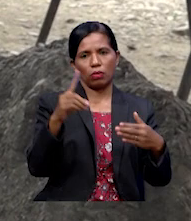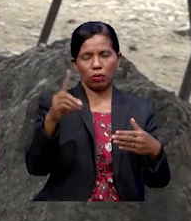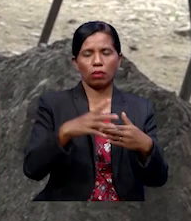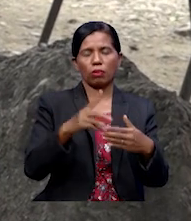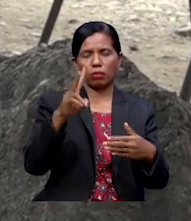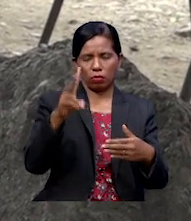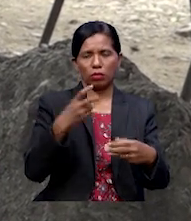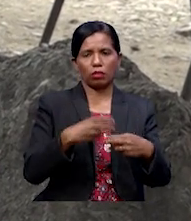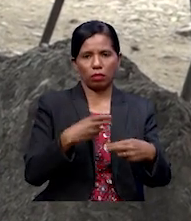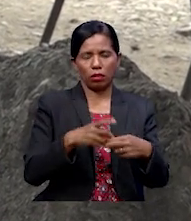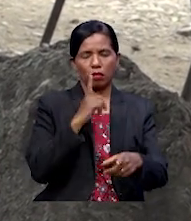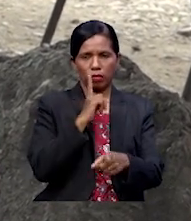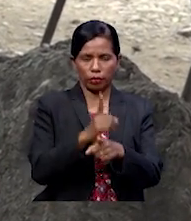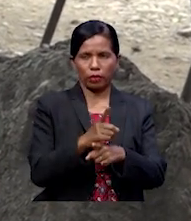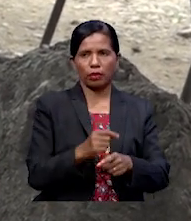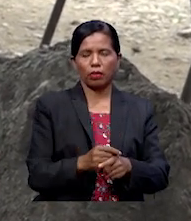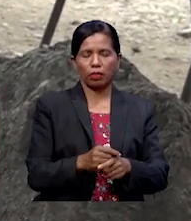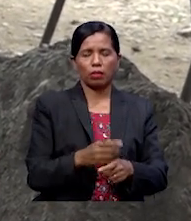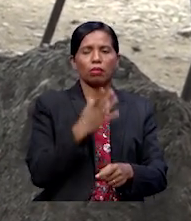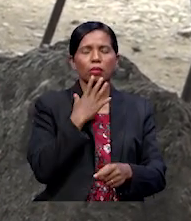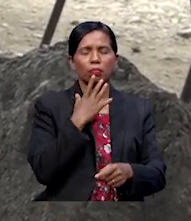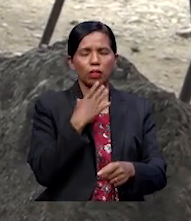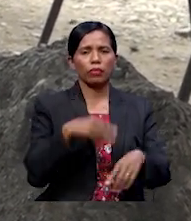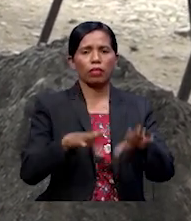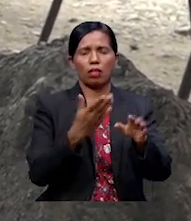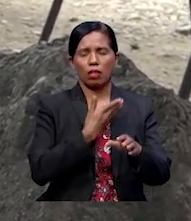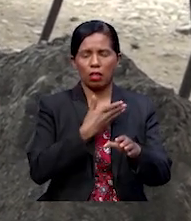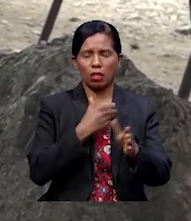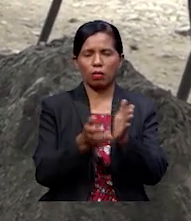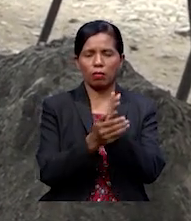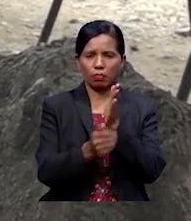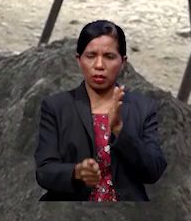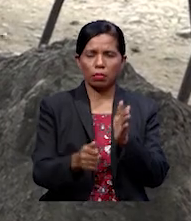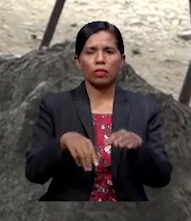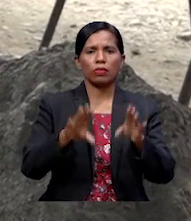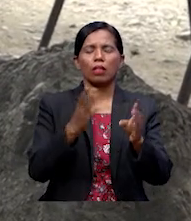kaliu ne mas mider mas saya mina mas saya ne aku ram halusa